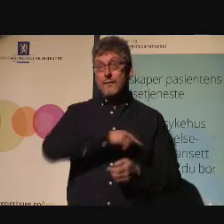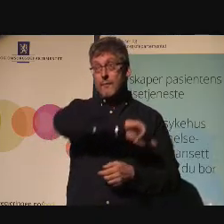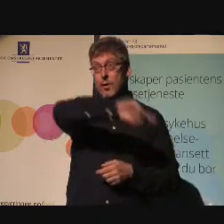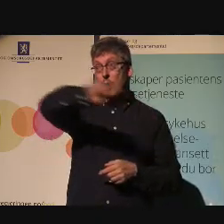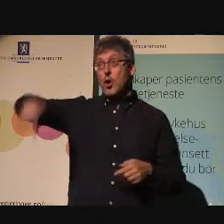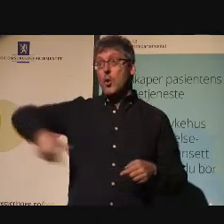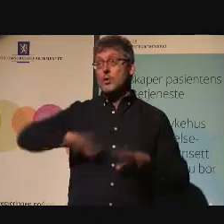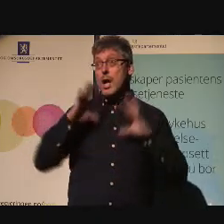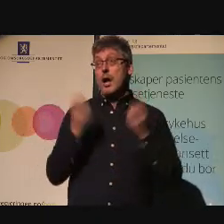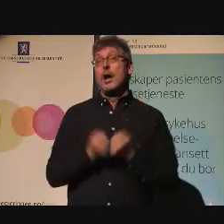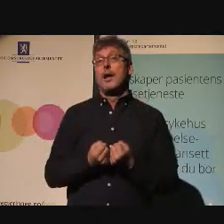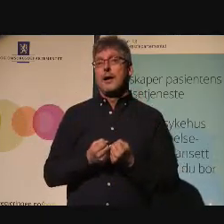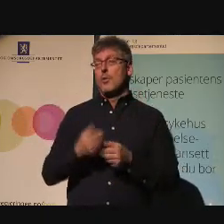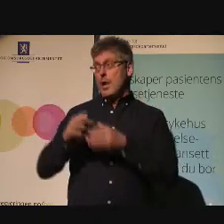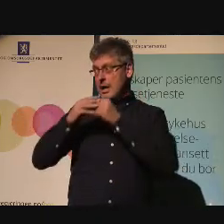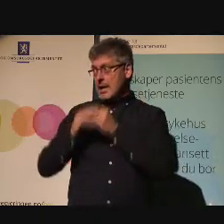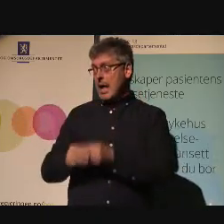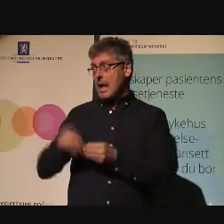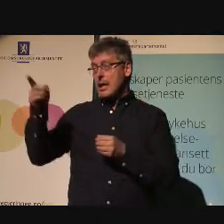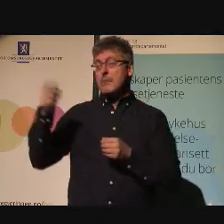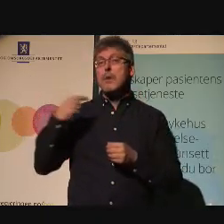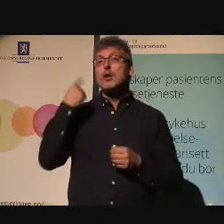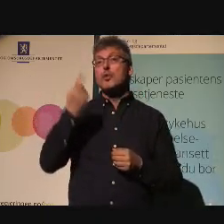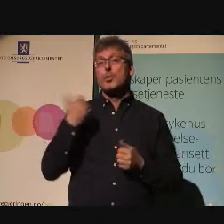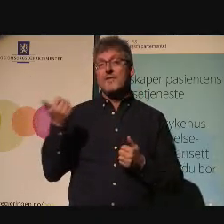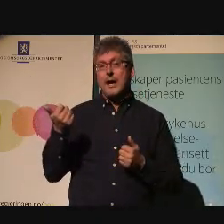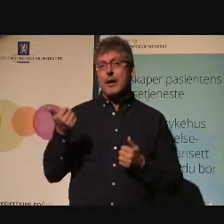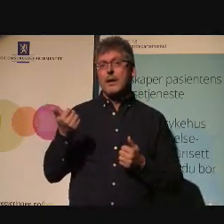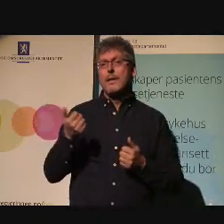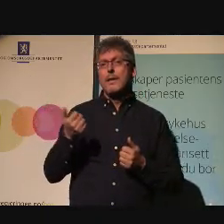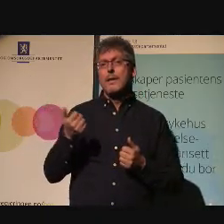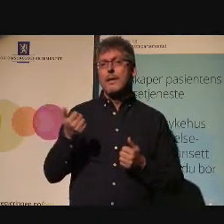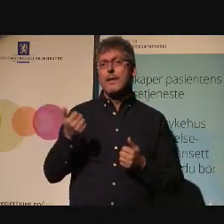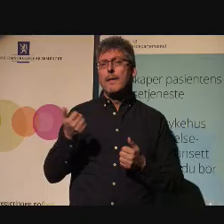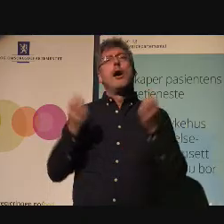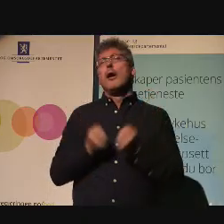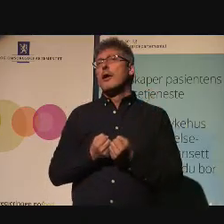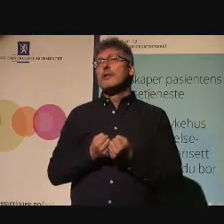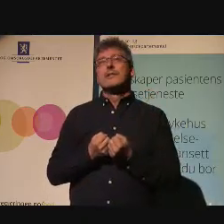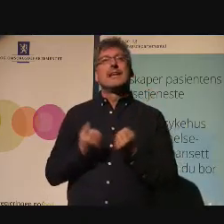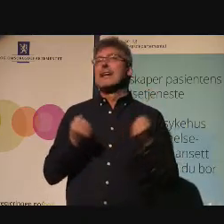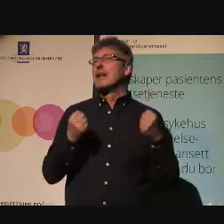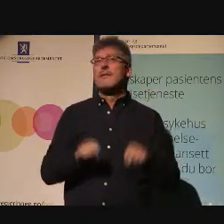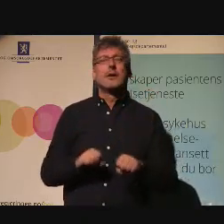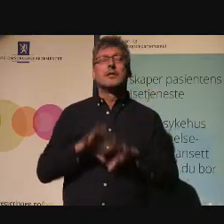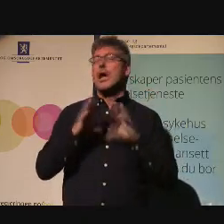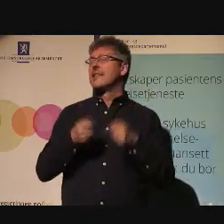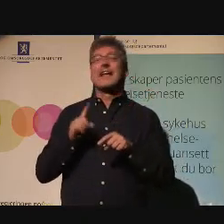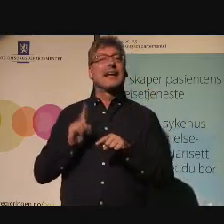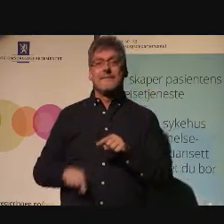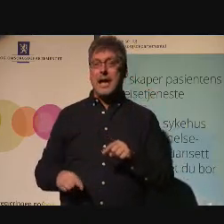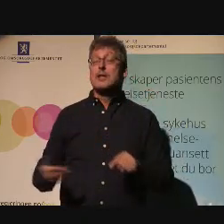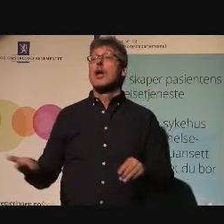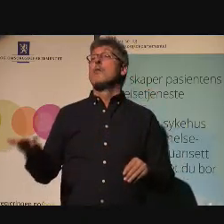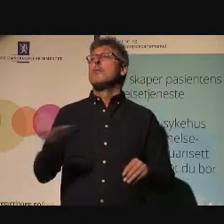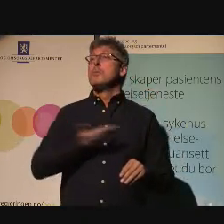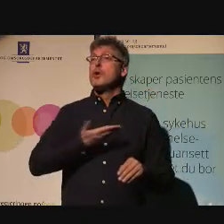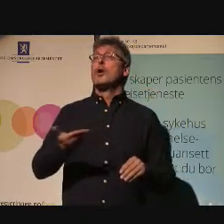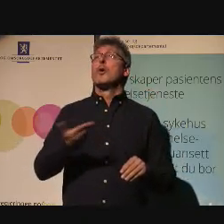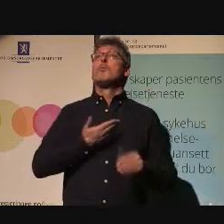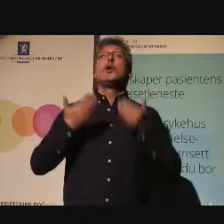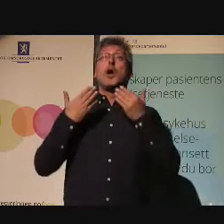helt enig med Solveig at alt er ikke vanskelig, alt er ikke feil. Det foregår mye, mye